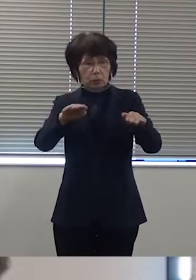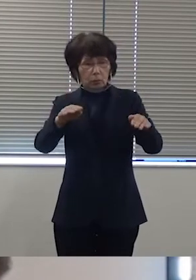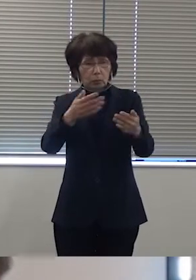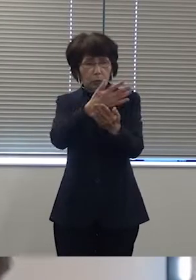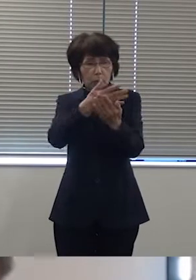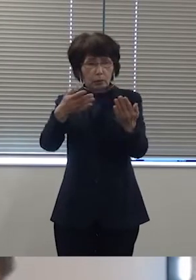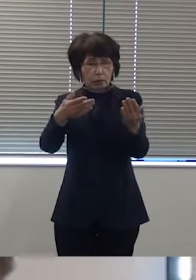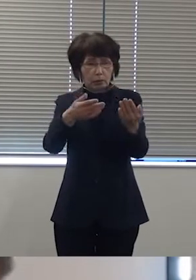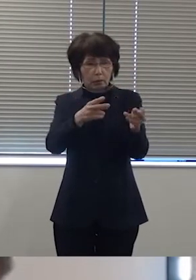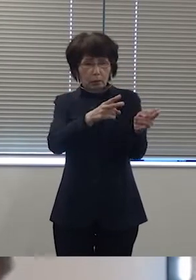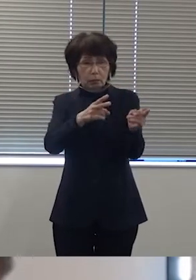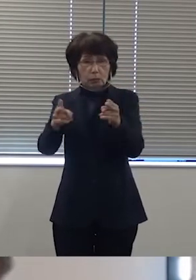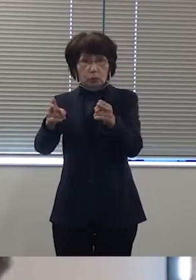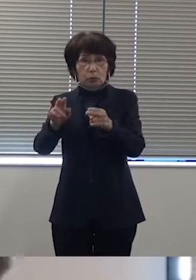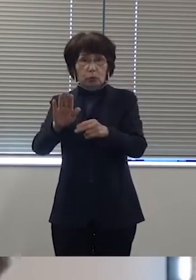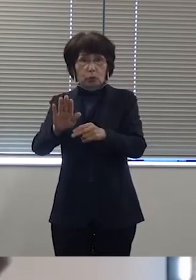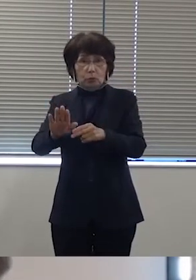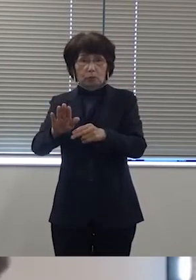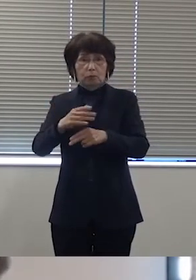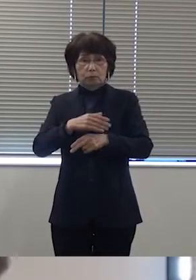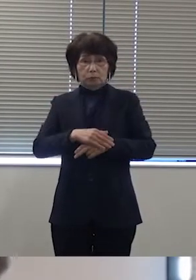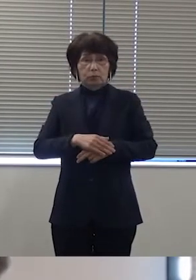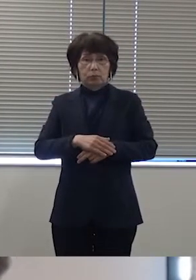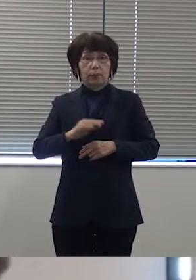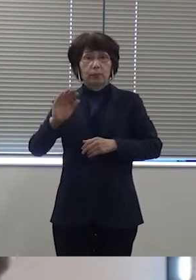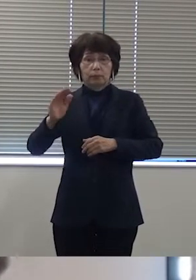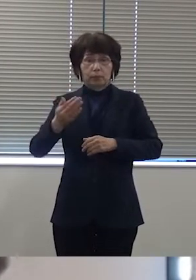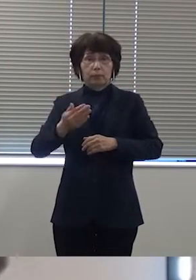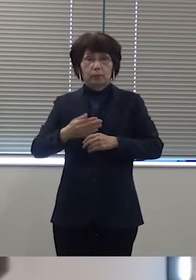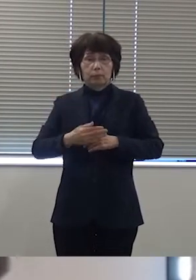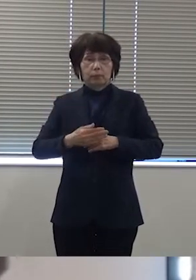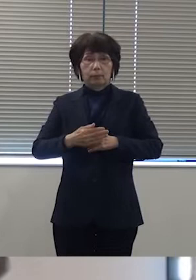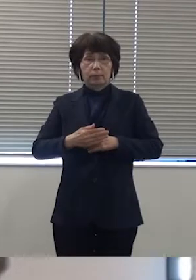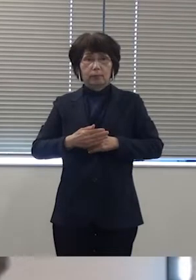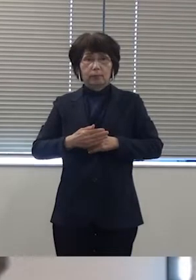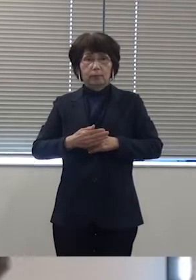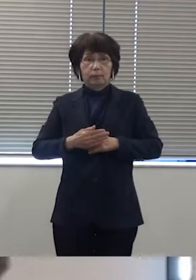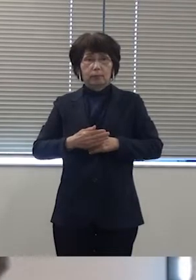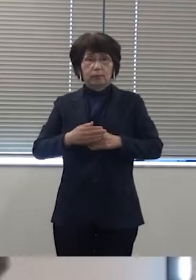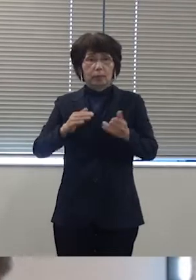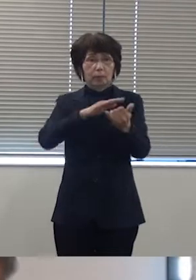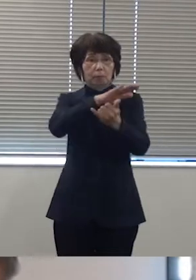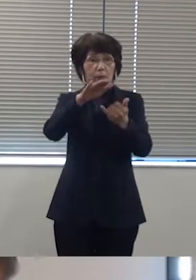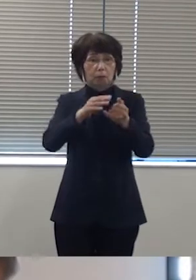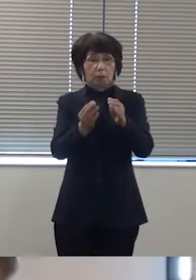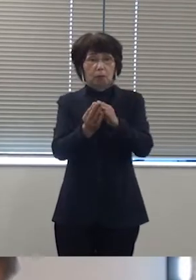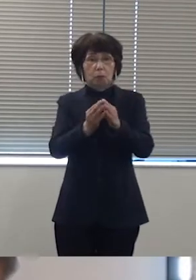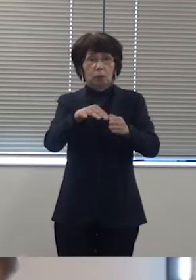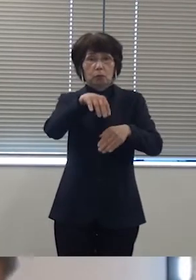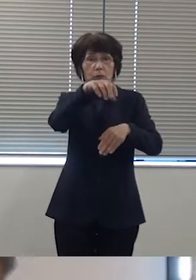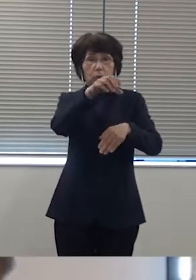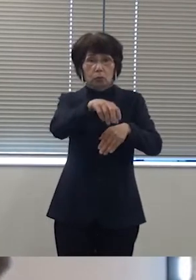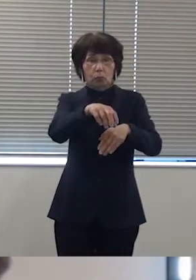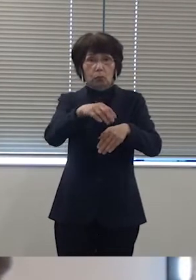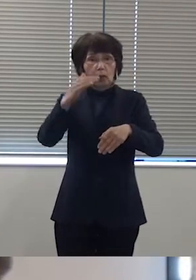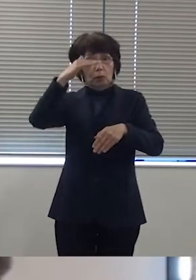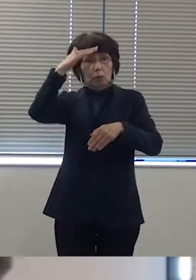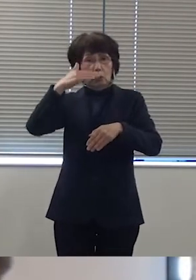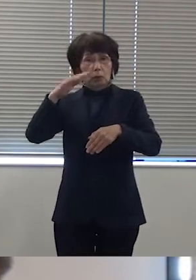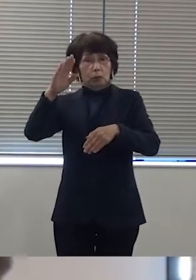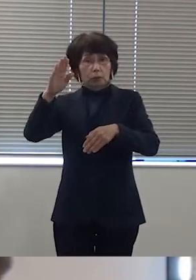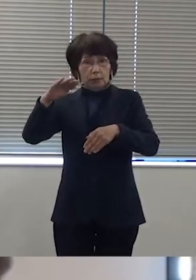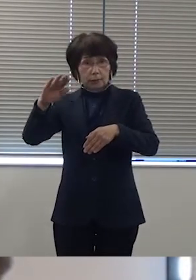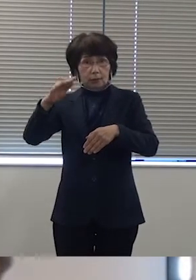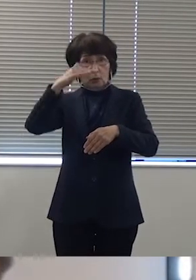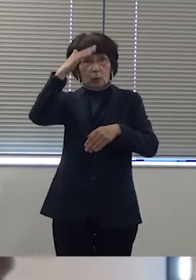まあ、ご承知の通り民間保育所というのは、高知県の場合、高知市の場合、あの1保育所1法人があの